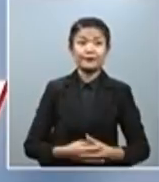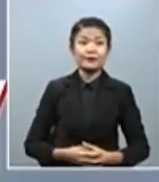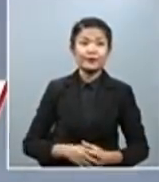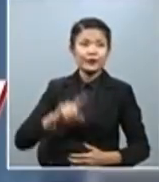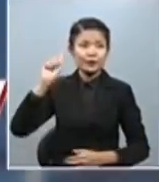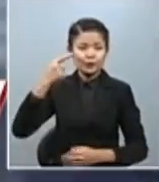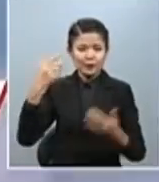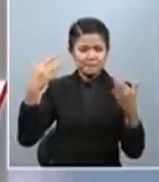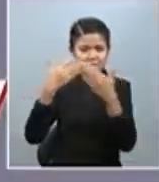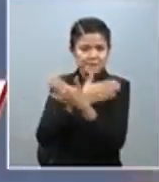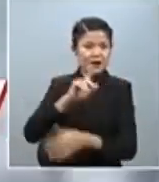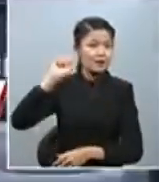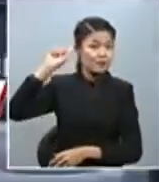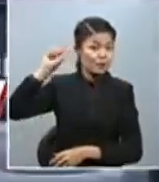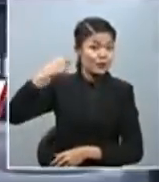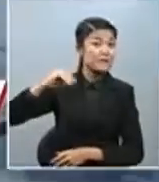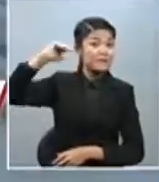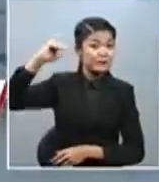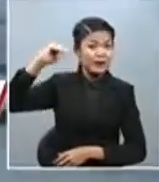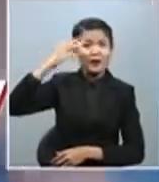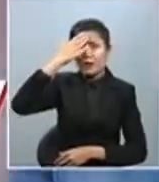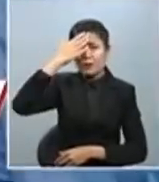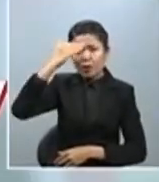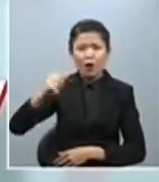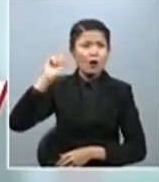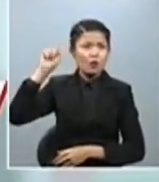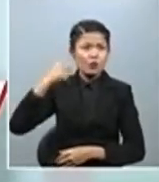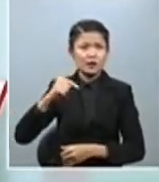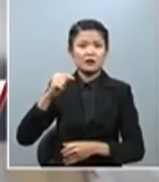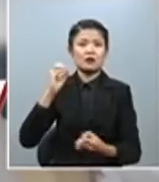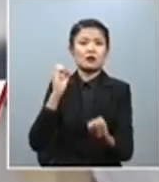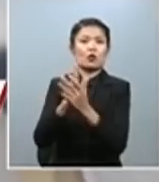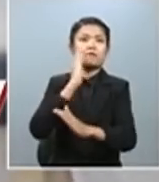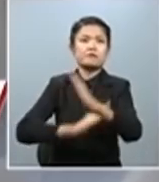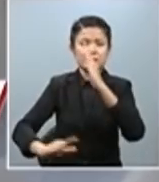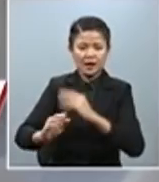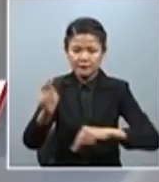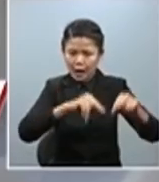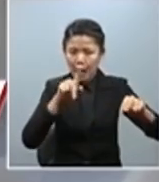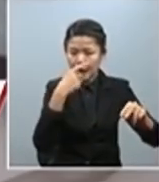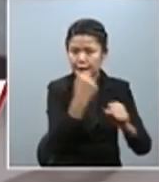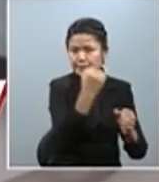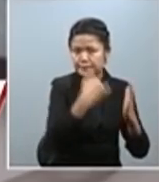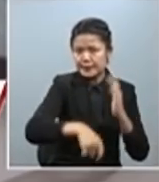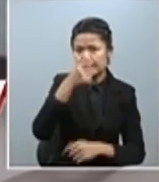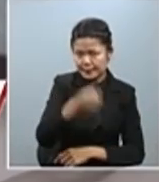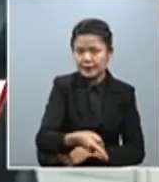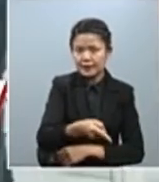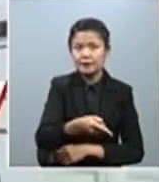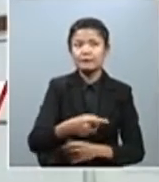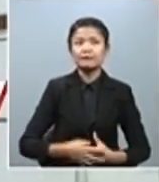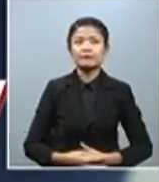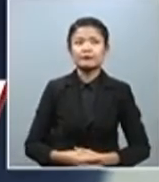อยเป็นพี่สาวฝาแฝดของตนเองซึ่งถูกทำร้ายจนกลายเป็นคนพิการเพื่อตามหาตัวผู้ร้ายตัวจริงที่ทำร้ายพี่สาว